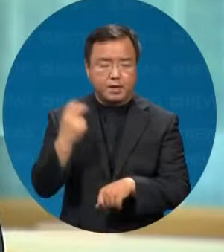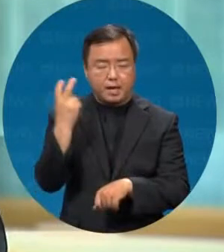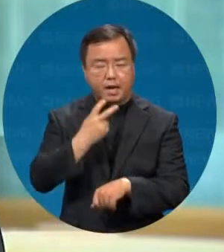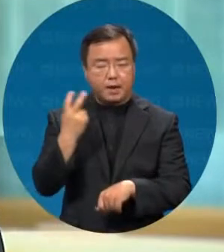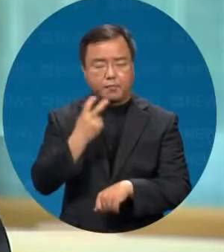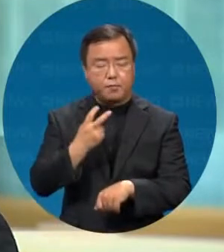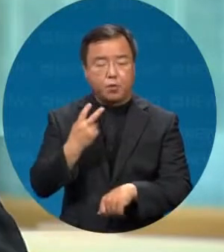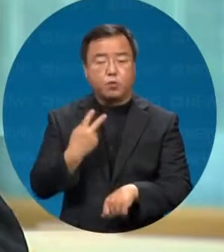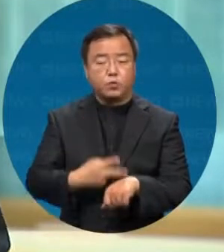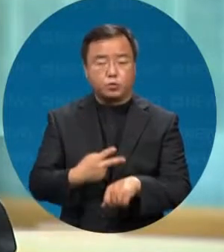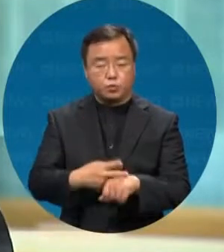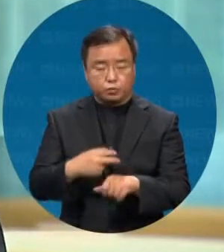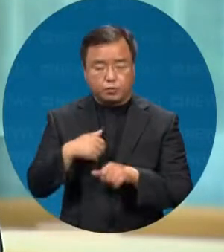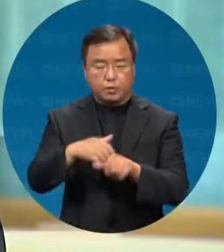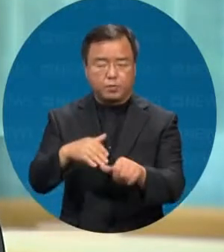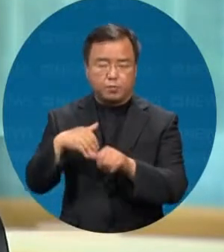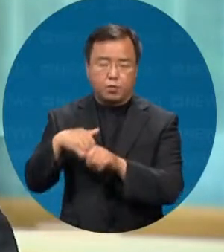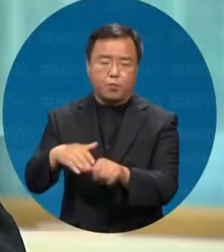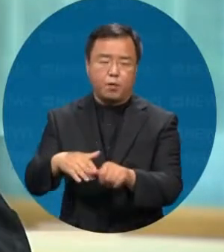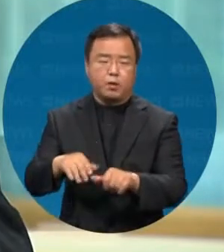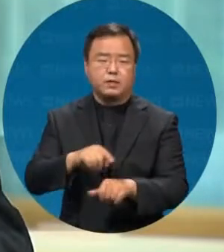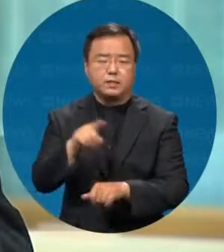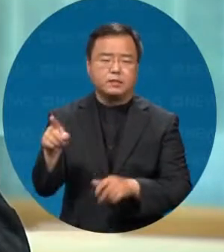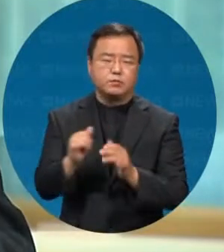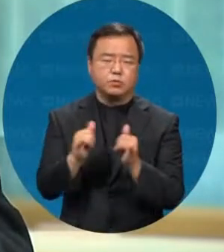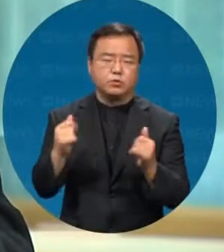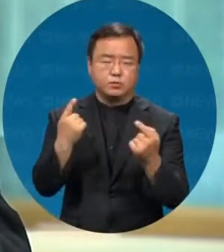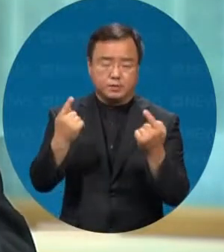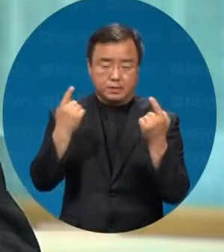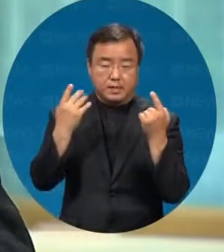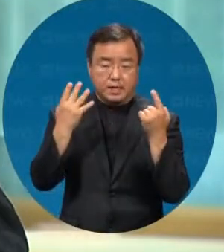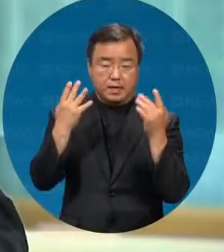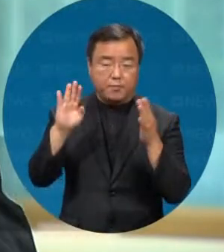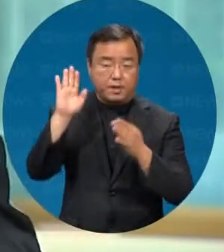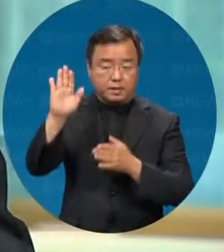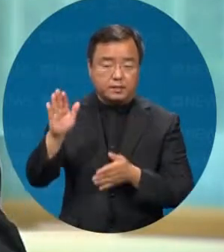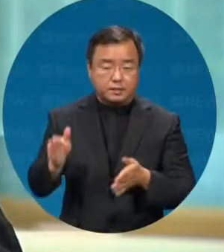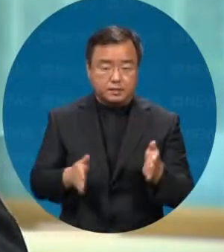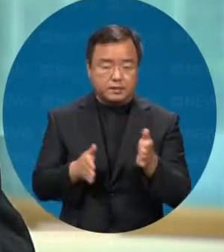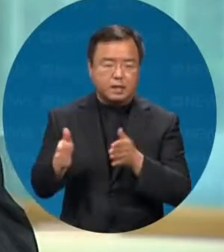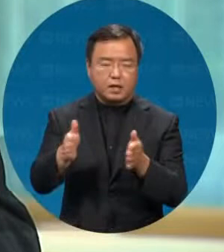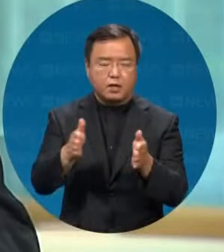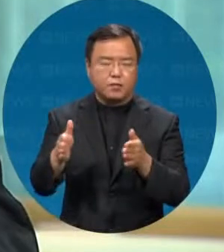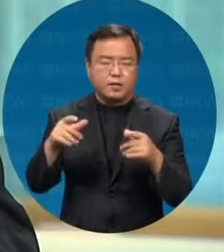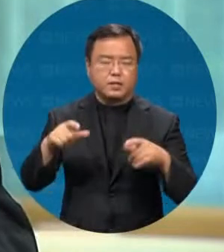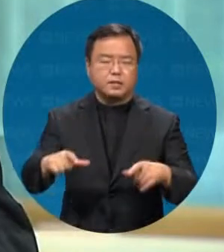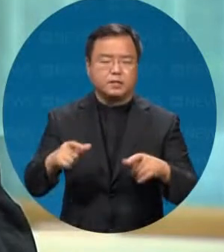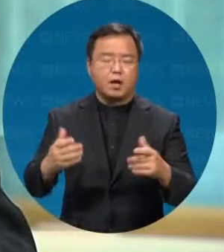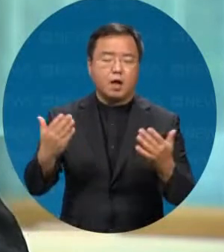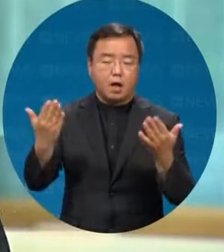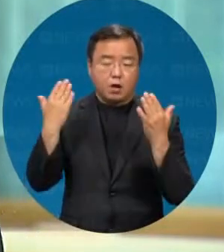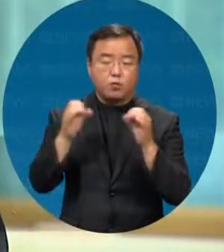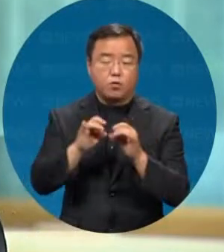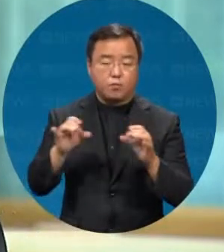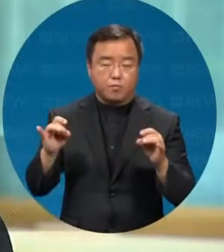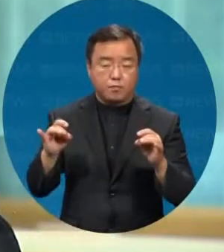정도는 이렇게 보내줘서 이분들이 이 대학 진학을 우리 지역